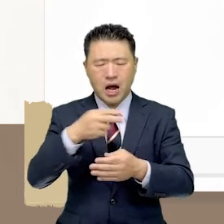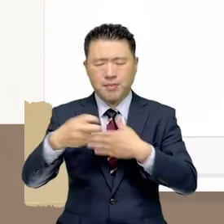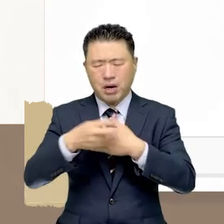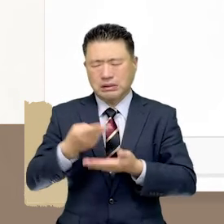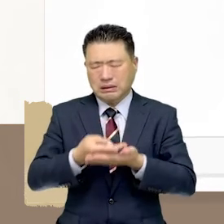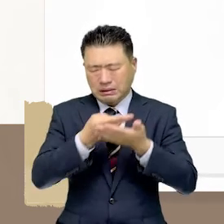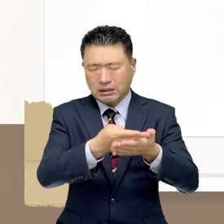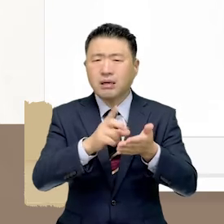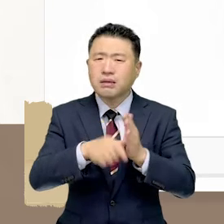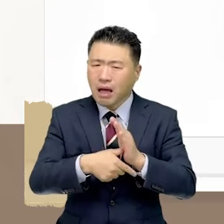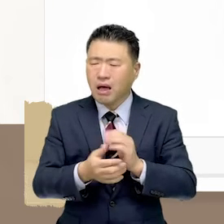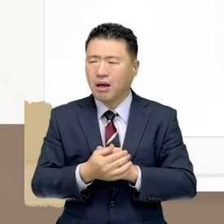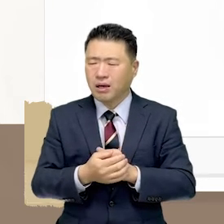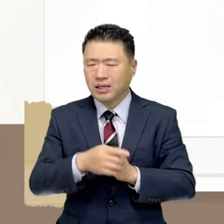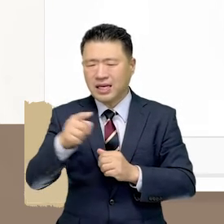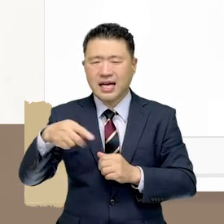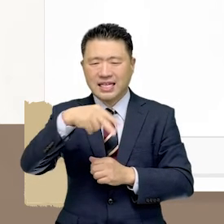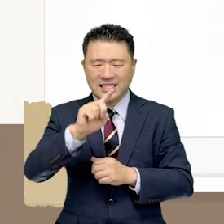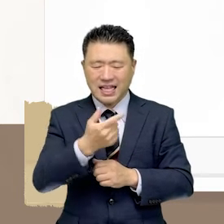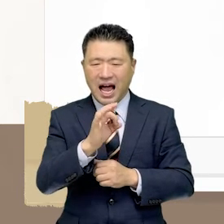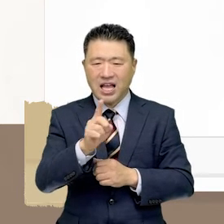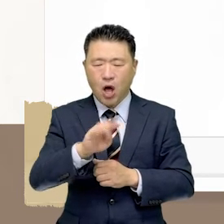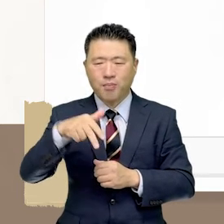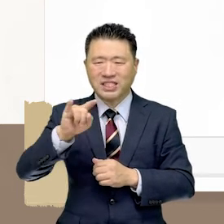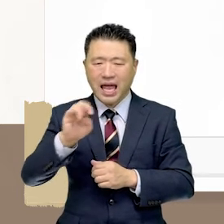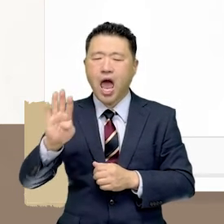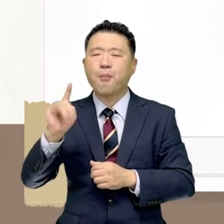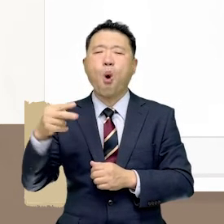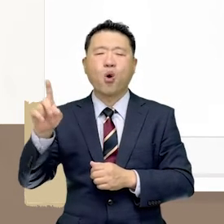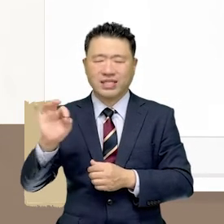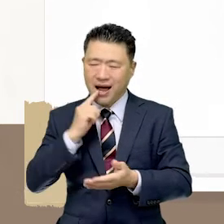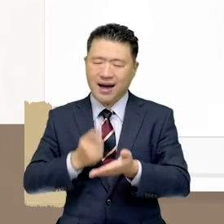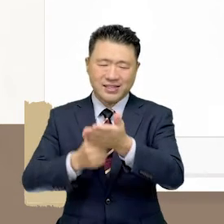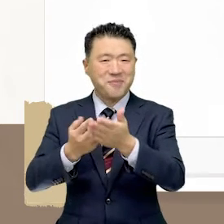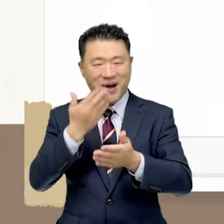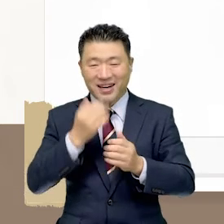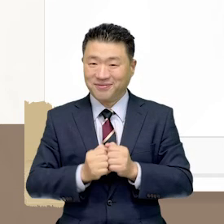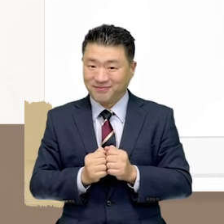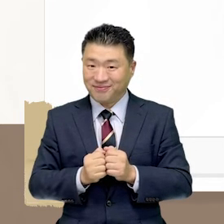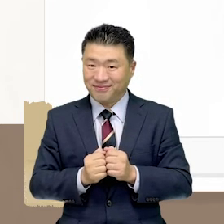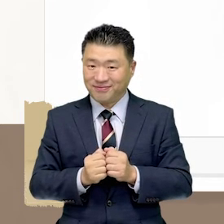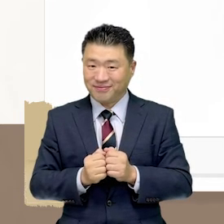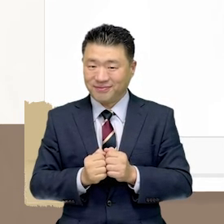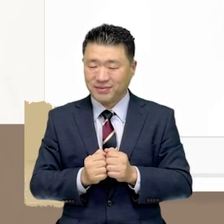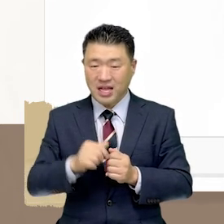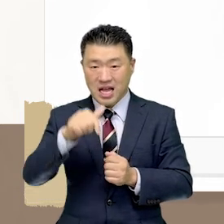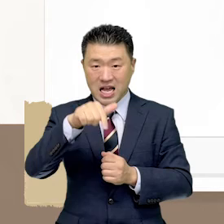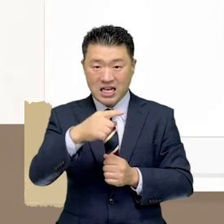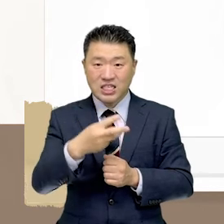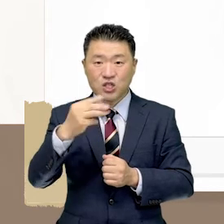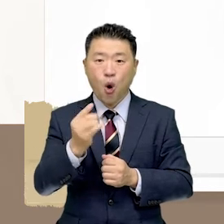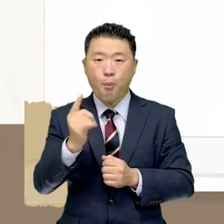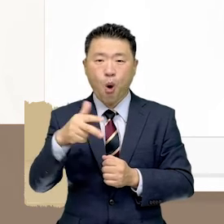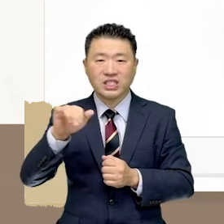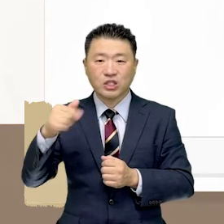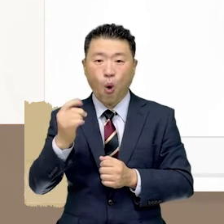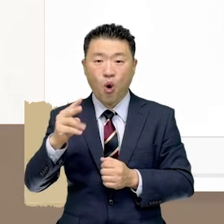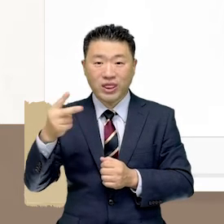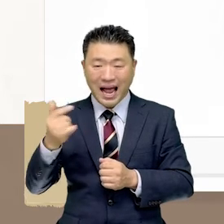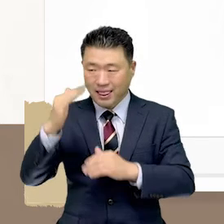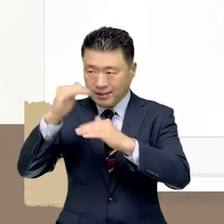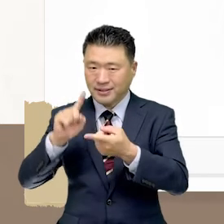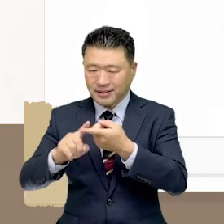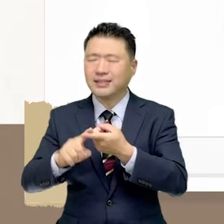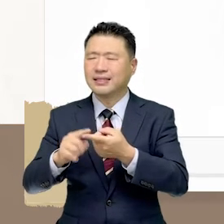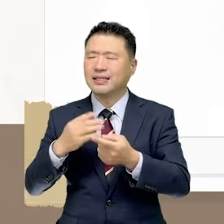때 산업재해 보상을 신청할 수 있습니다. 관할 근로복지공단 지역본부의 지사에서